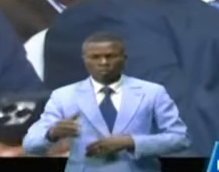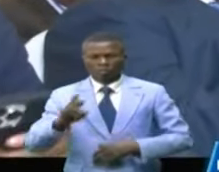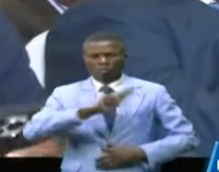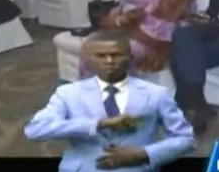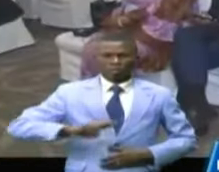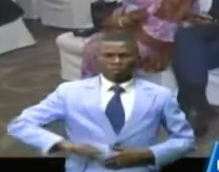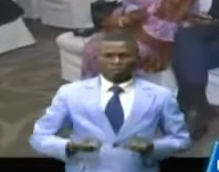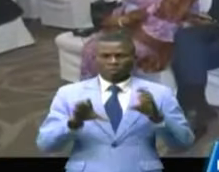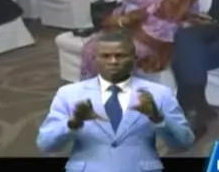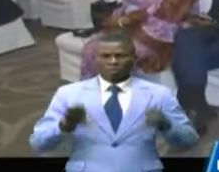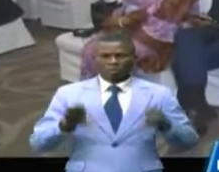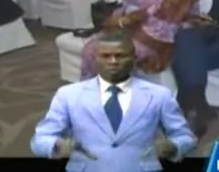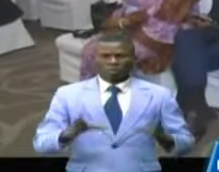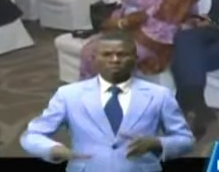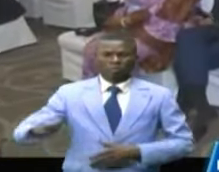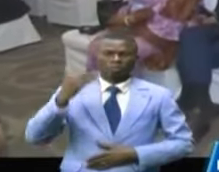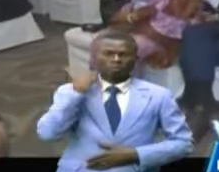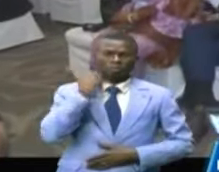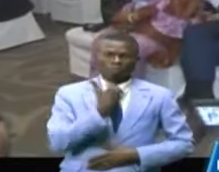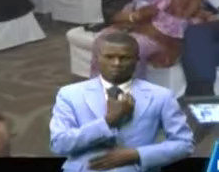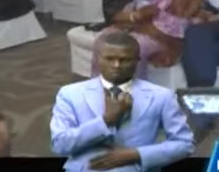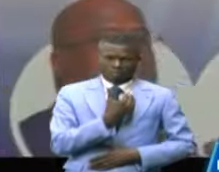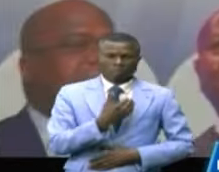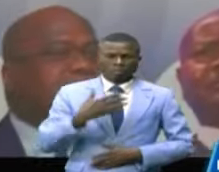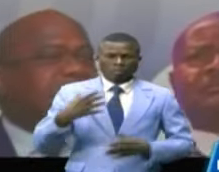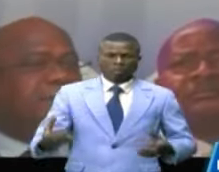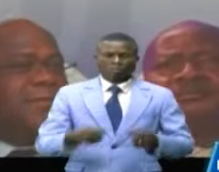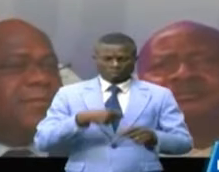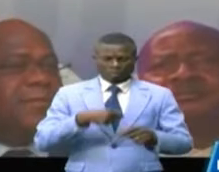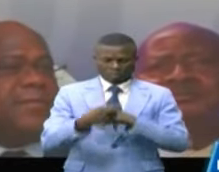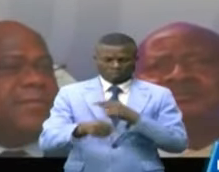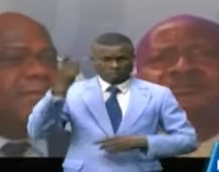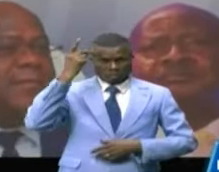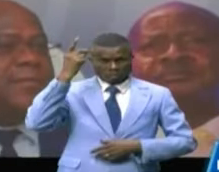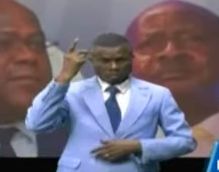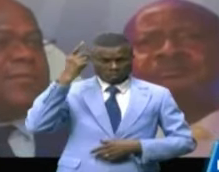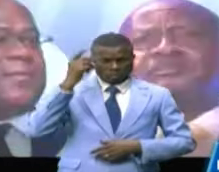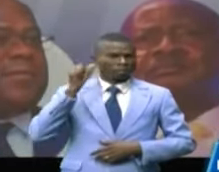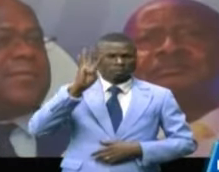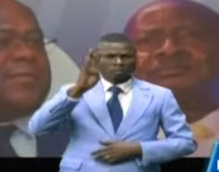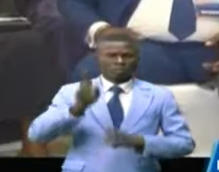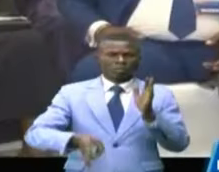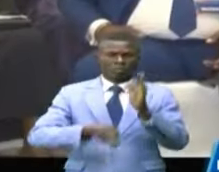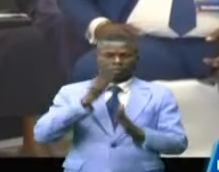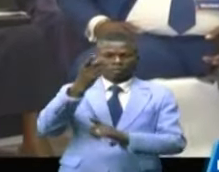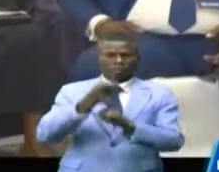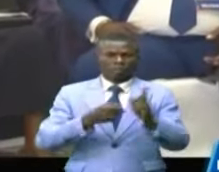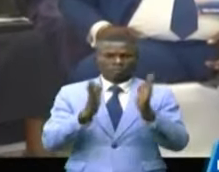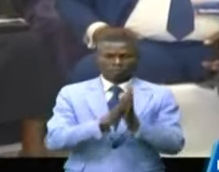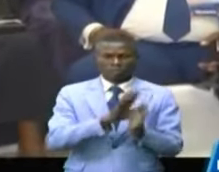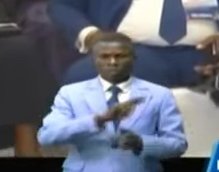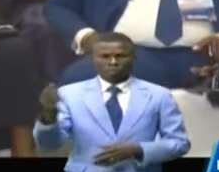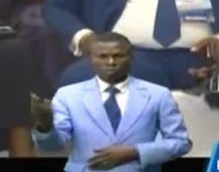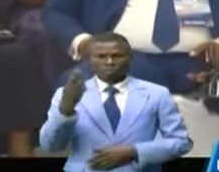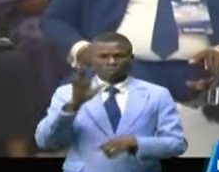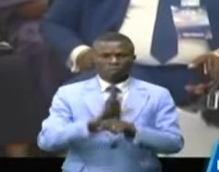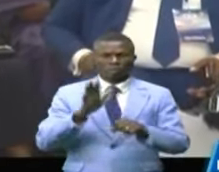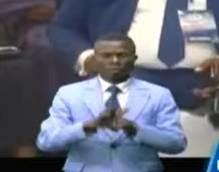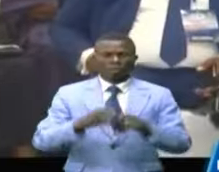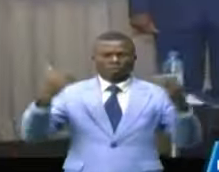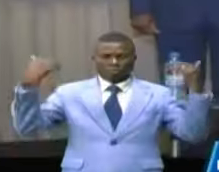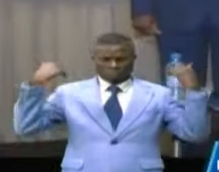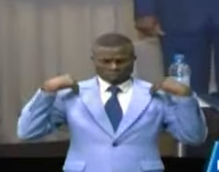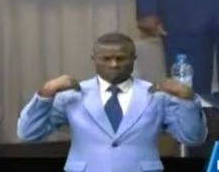la République de l'Ouganda a finalement été ouverte à Kinshasa ce jeudi 12 octobre 2023 en présence de différentes délégations